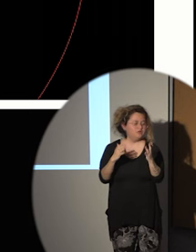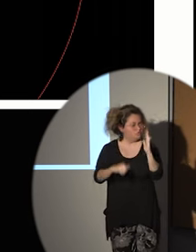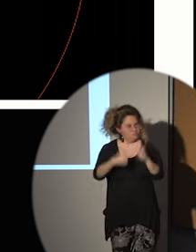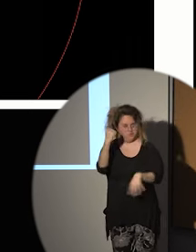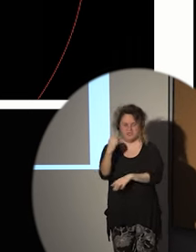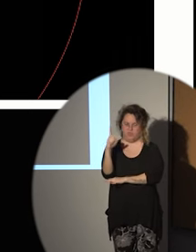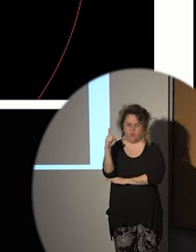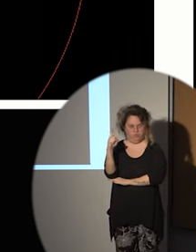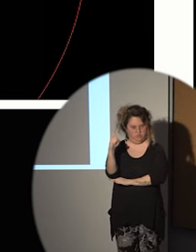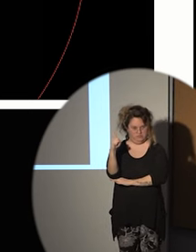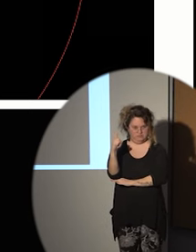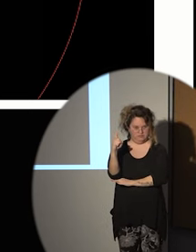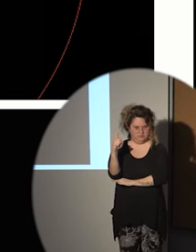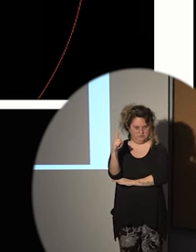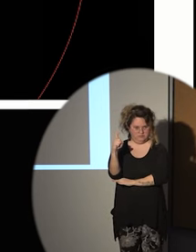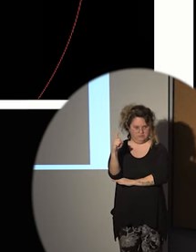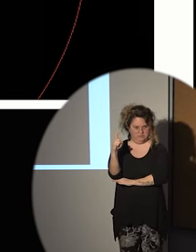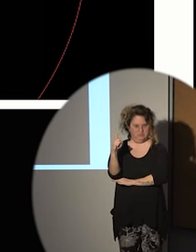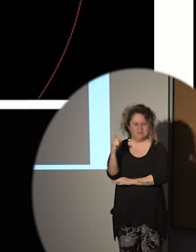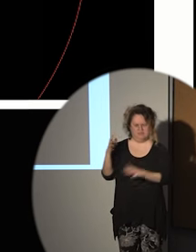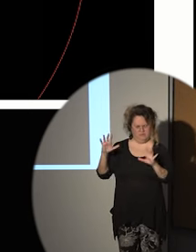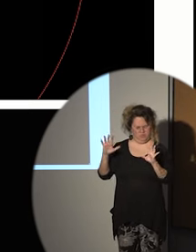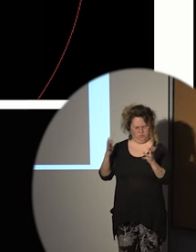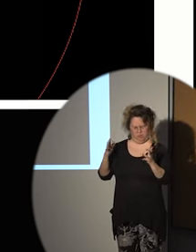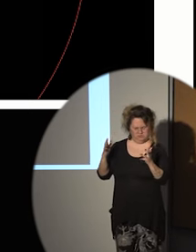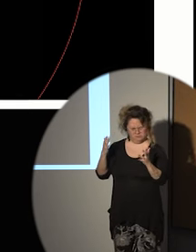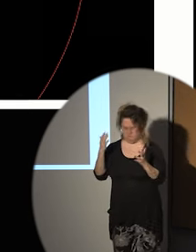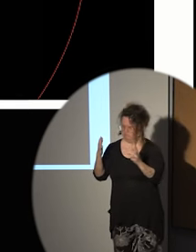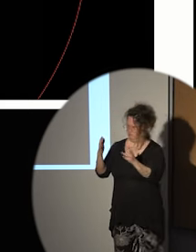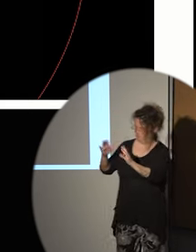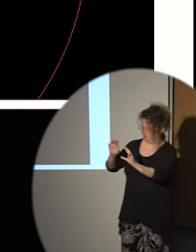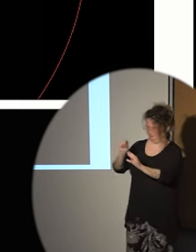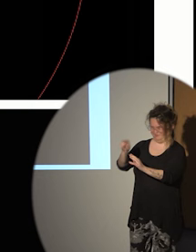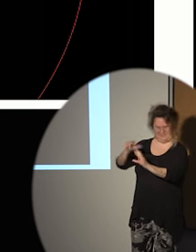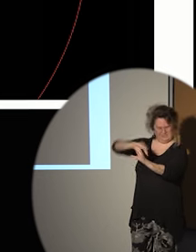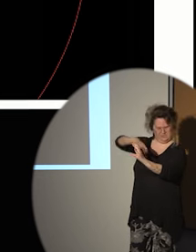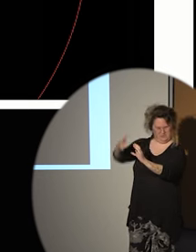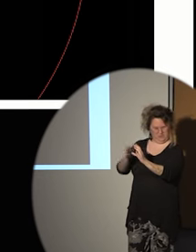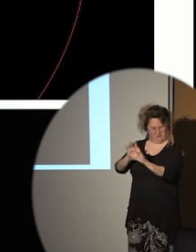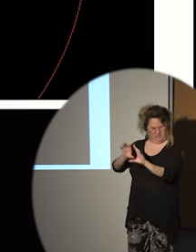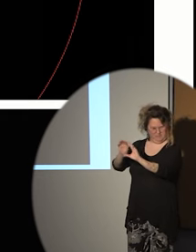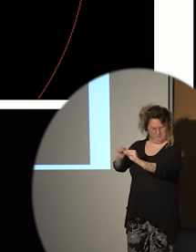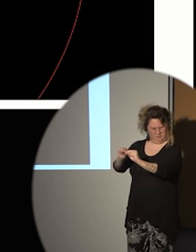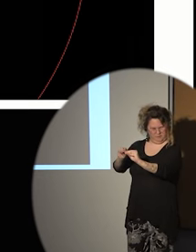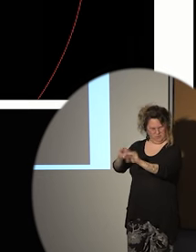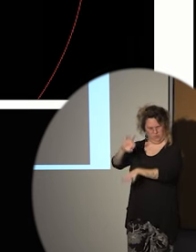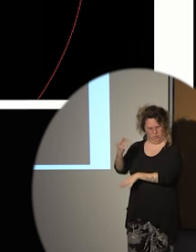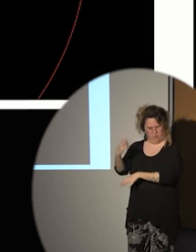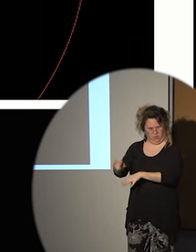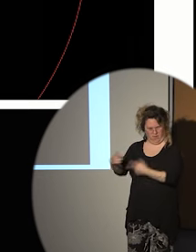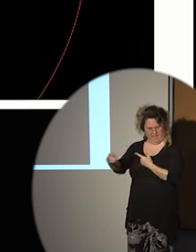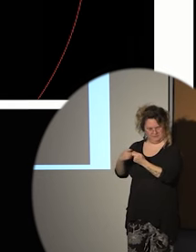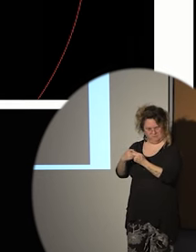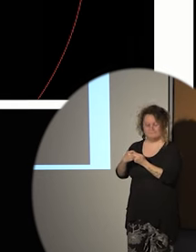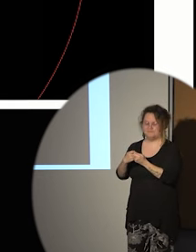La zone habitable se distingue par quelque chose de très très simple, qui est que lorsque vous êtes trop éloigné de l'astre